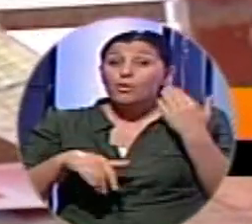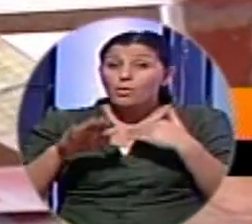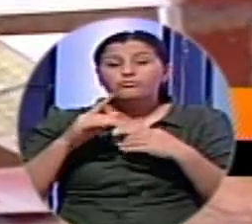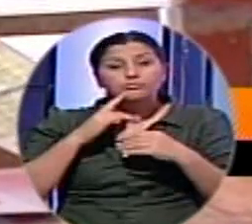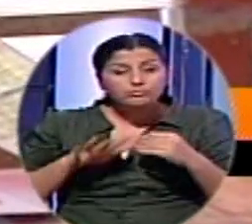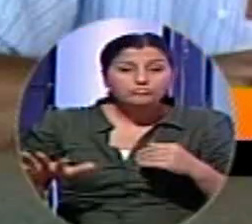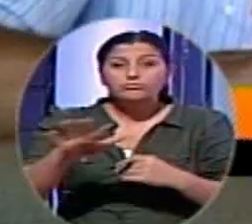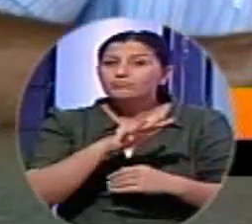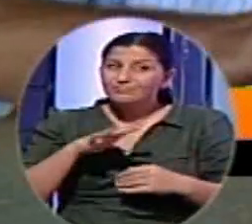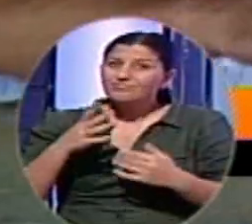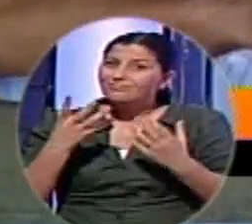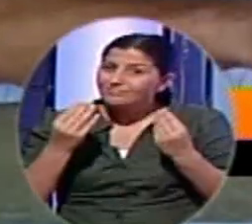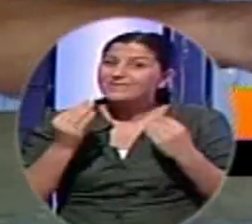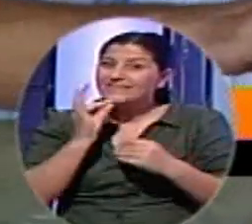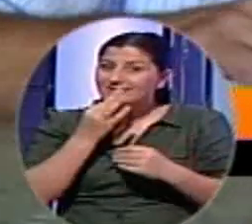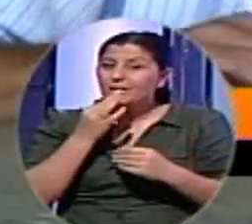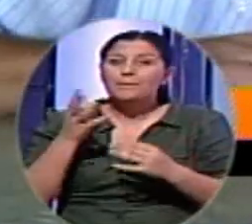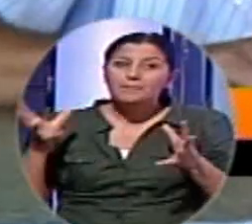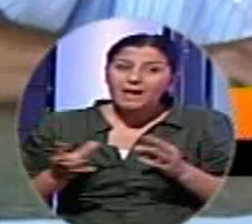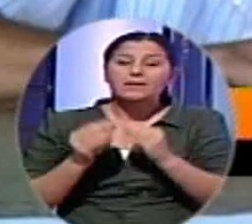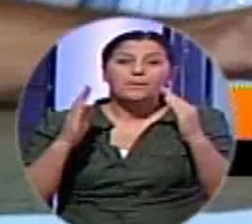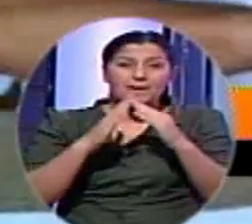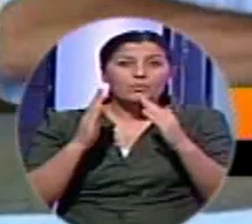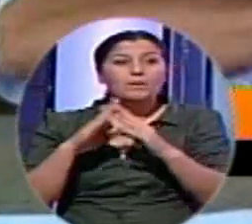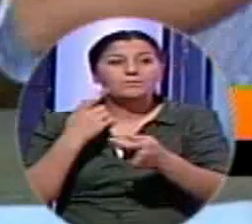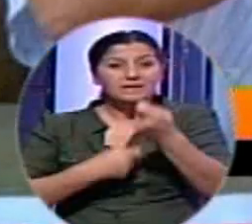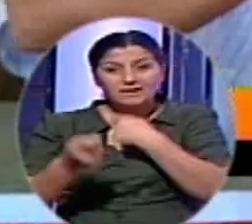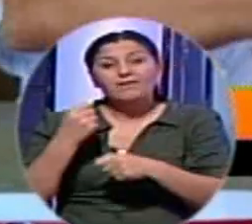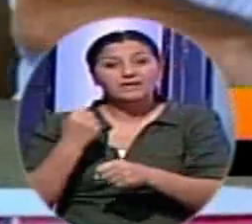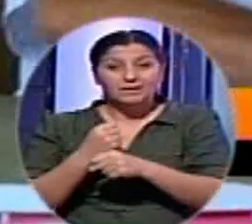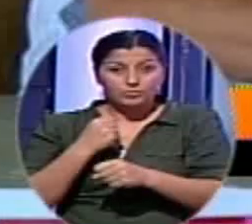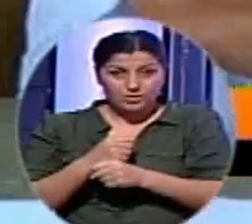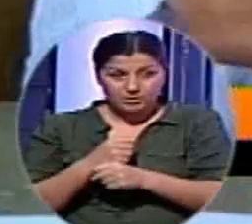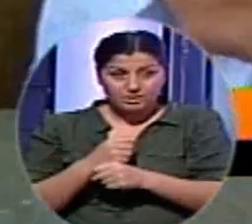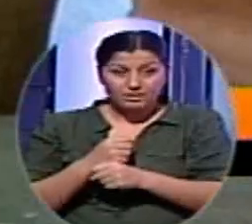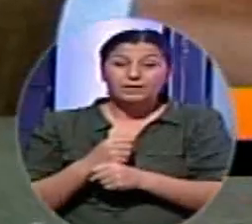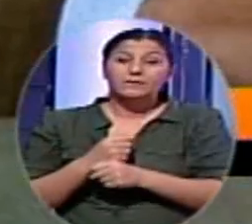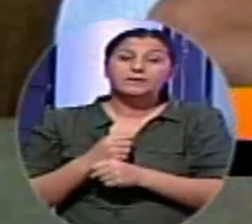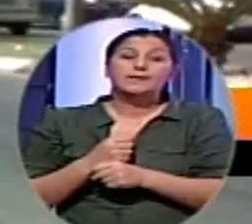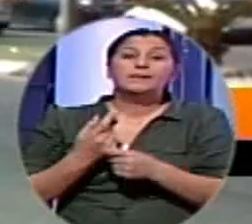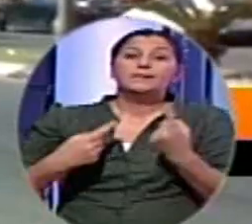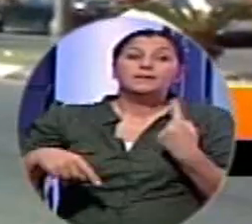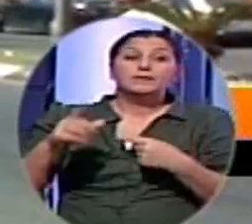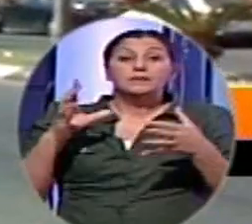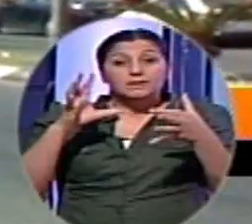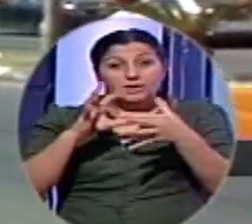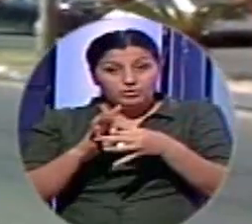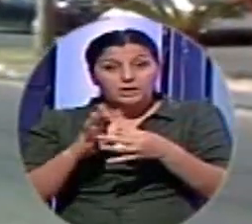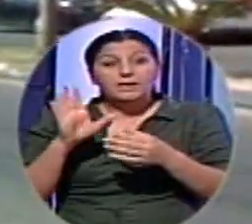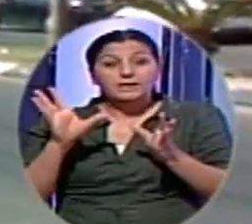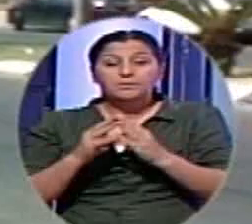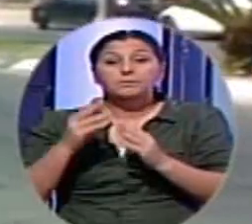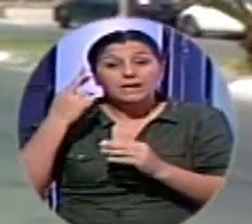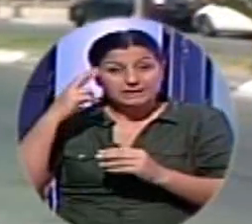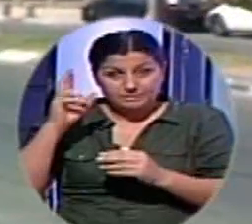יתוסס ודינמי עם המון צעירים שירכיב גם מגורים, גם מסחר וגם תעסוקה. ואנחנו יוצרים קשר באמת עם